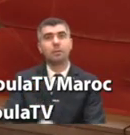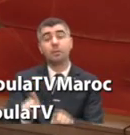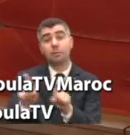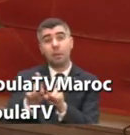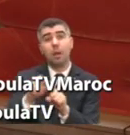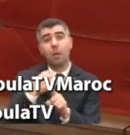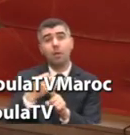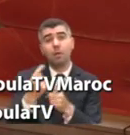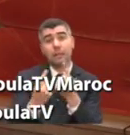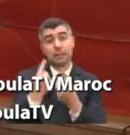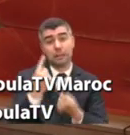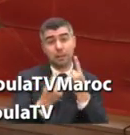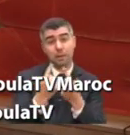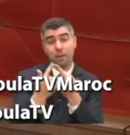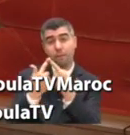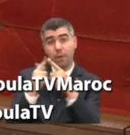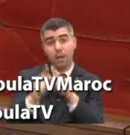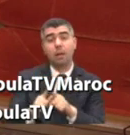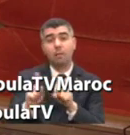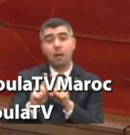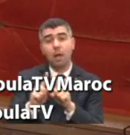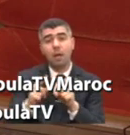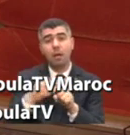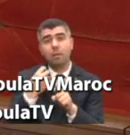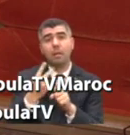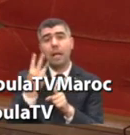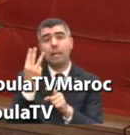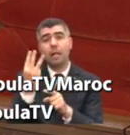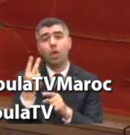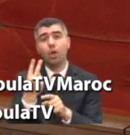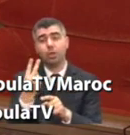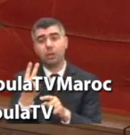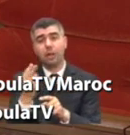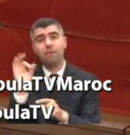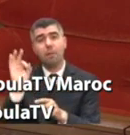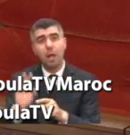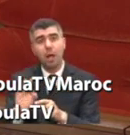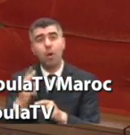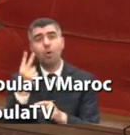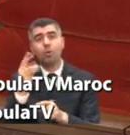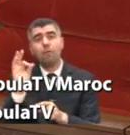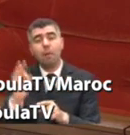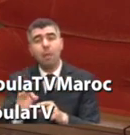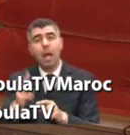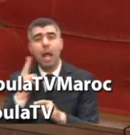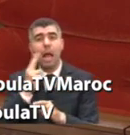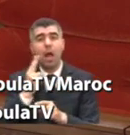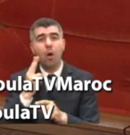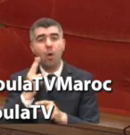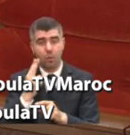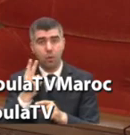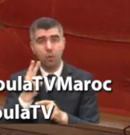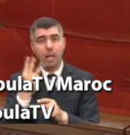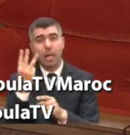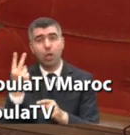الاختطار الامراض غير الساريه بينا بان هناك 23% رجال و 2% نساء اللي كيستهلكوا التبغ، وهذا كيشكل واحد